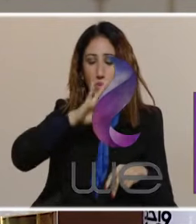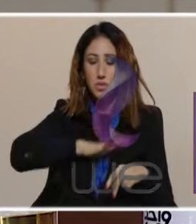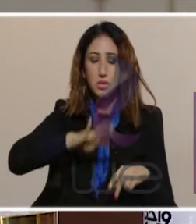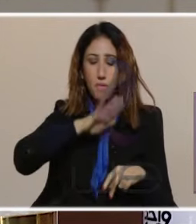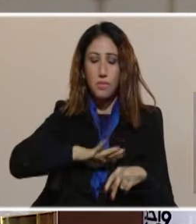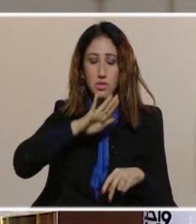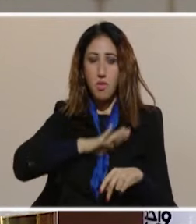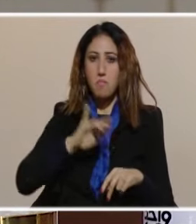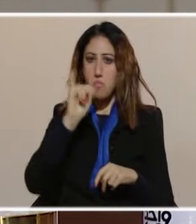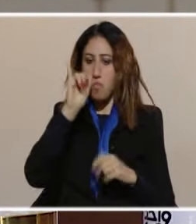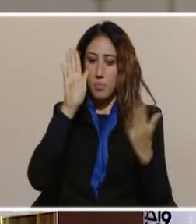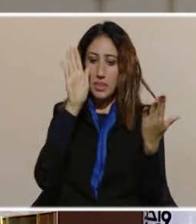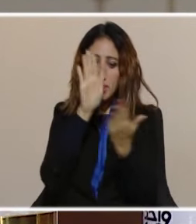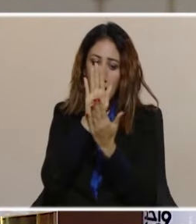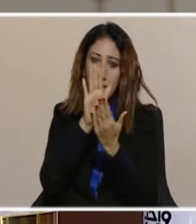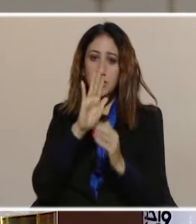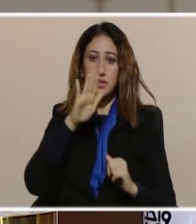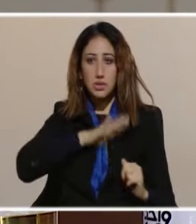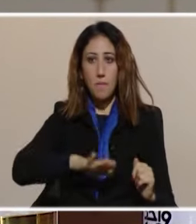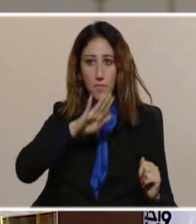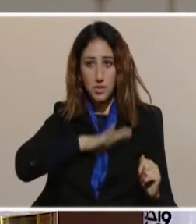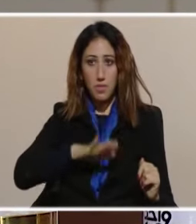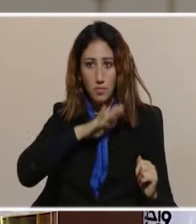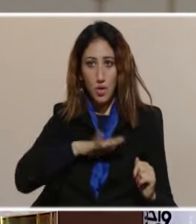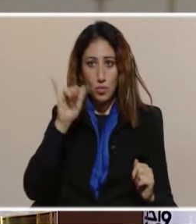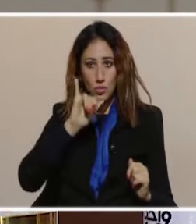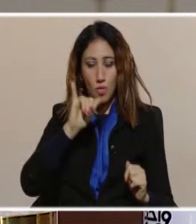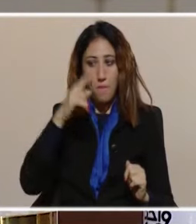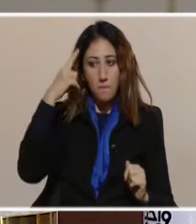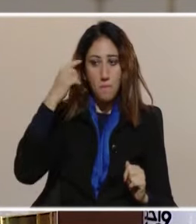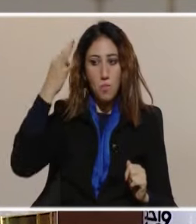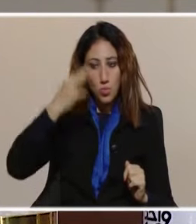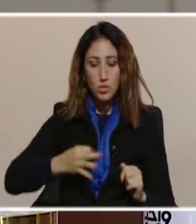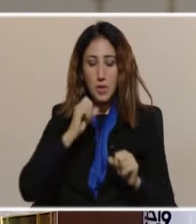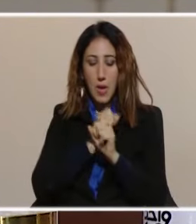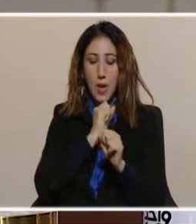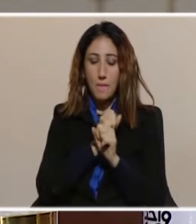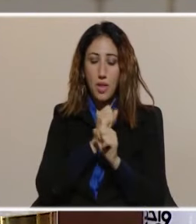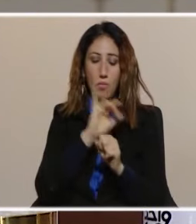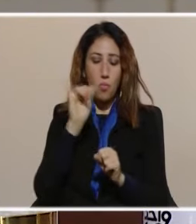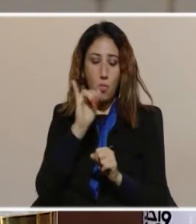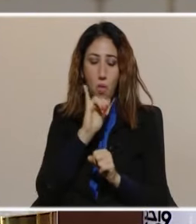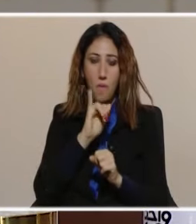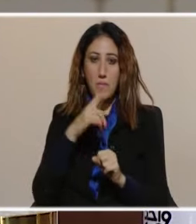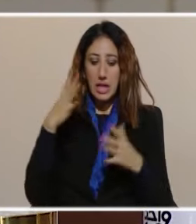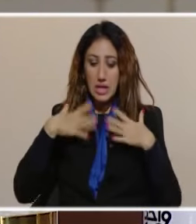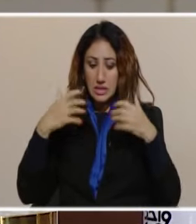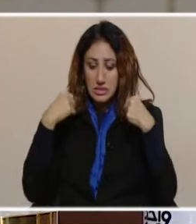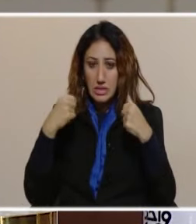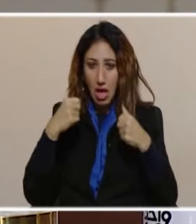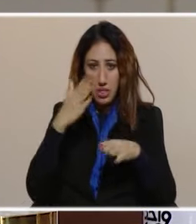بتقاوم التعب؟ وإزاي كانت صبرة وراضية ومصرة على العمل رغم ظروفها الصحية صعبة